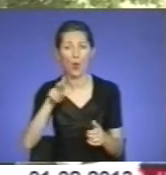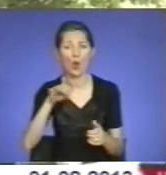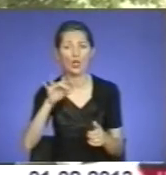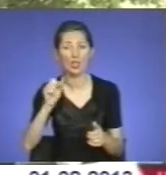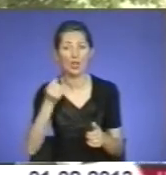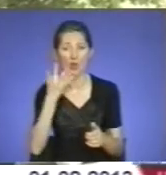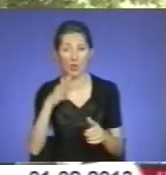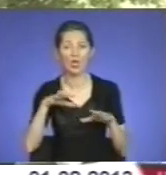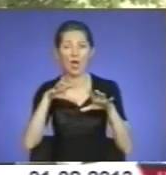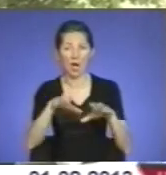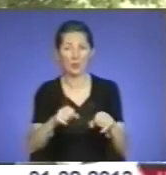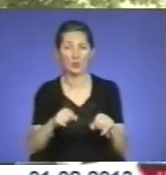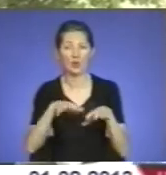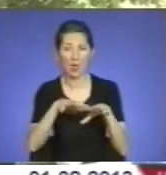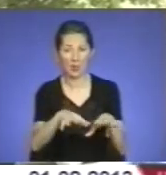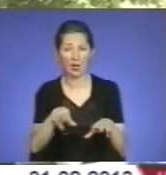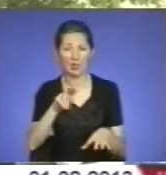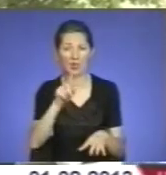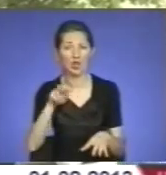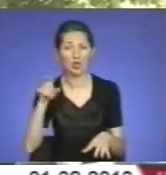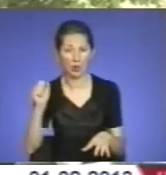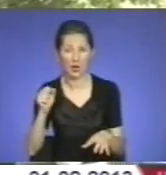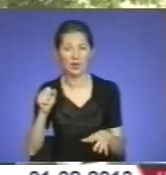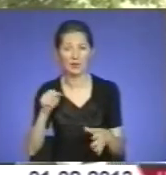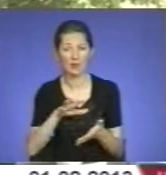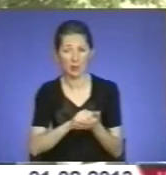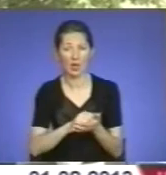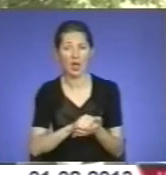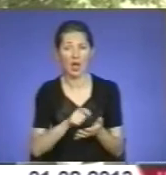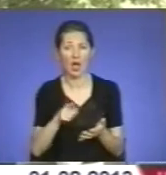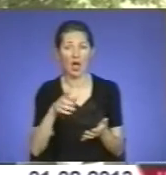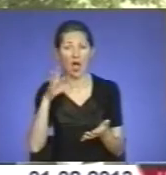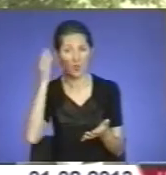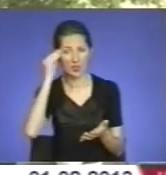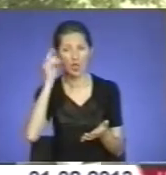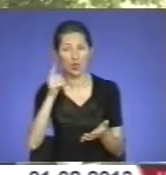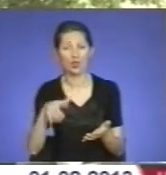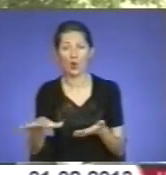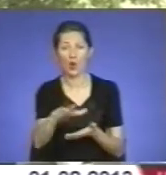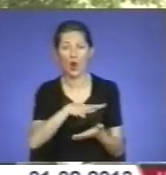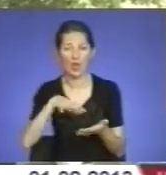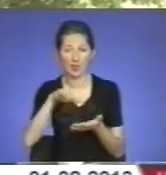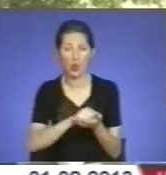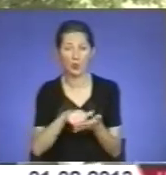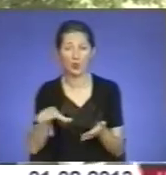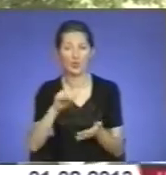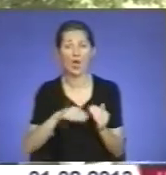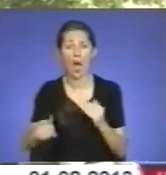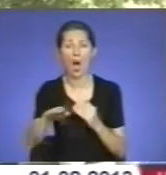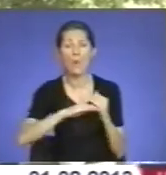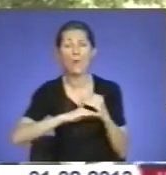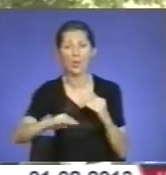захоплене все Поділля. І відкривалася дорога на Кам'янець-Подільський. І тому в знак традиції і в знак